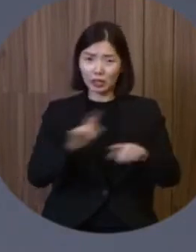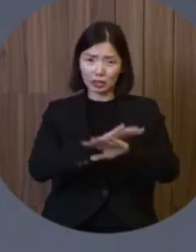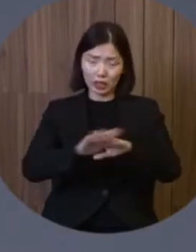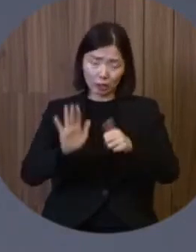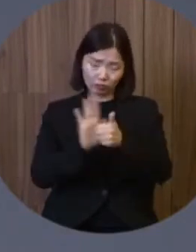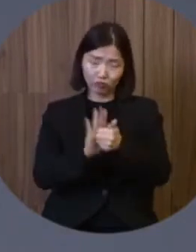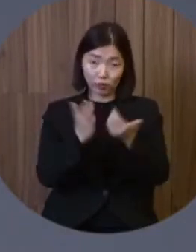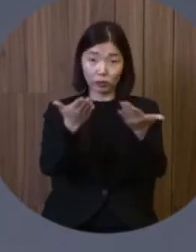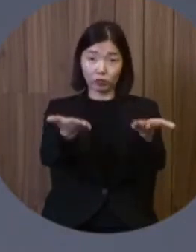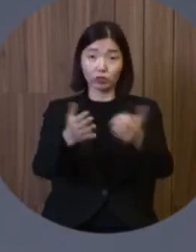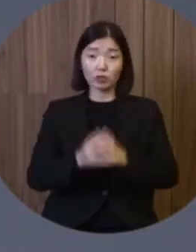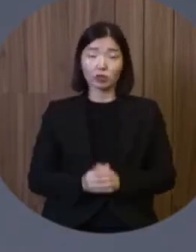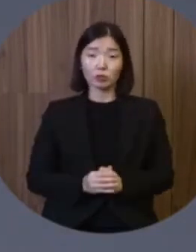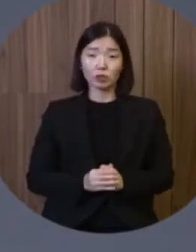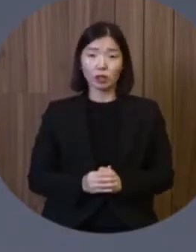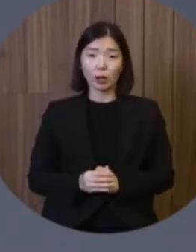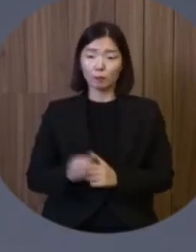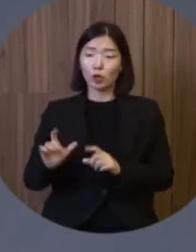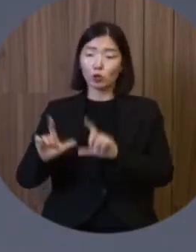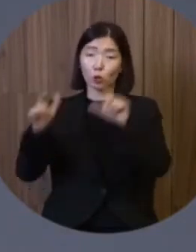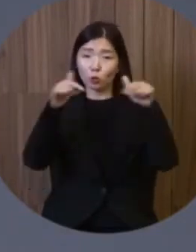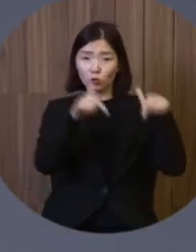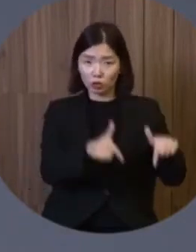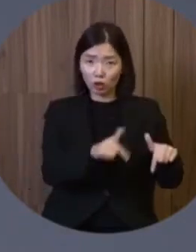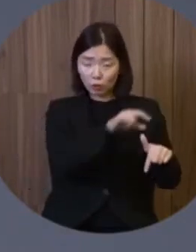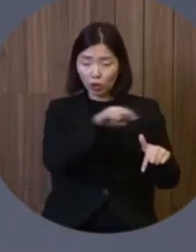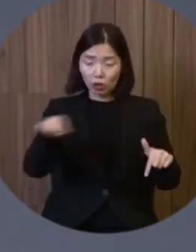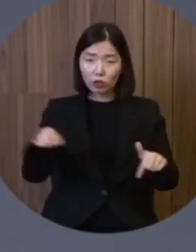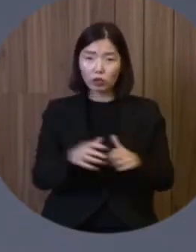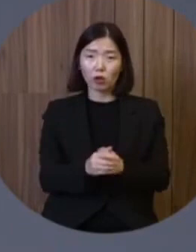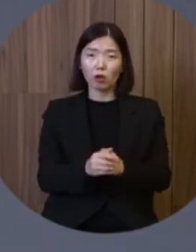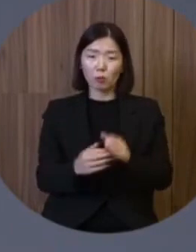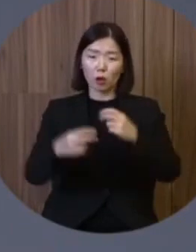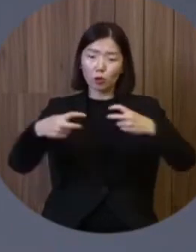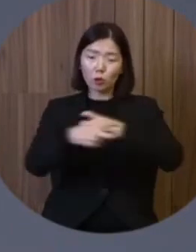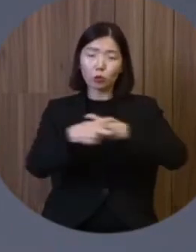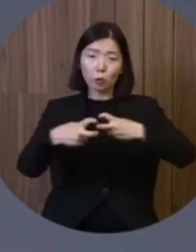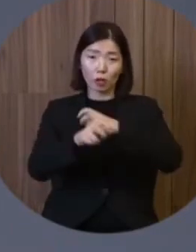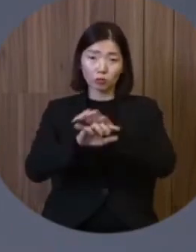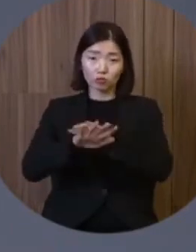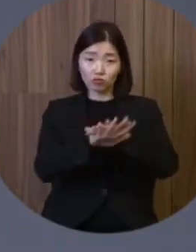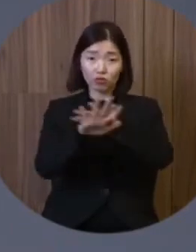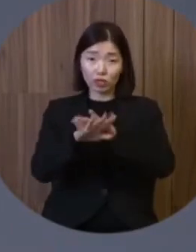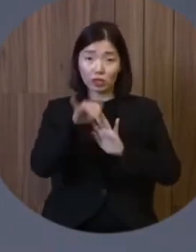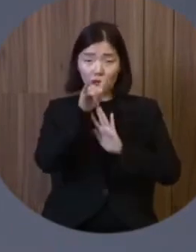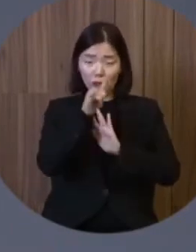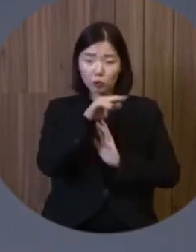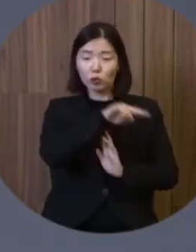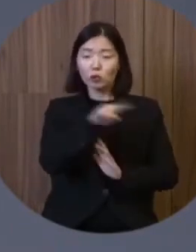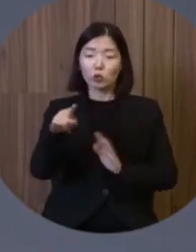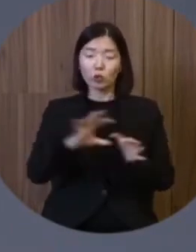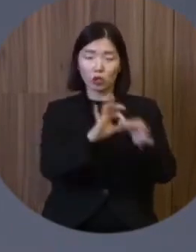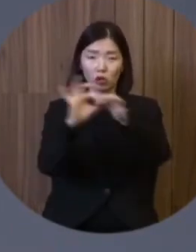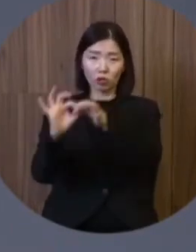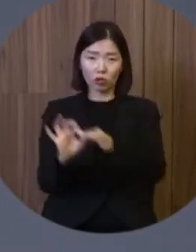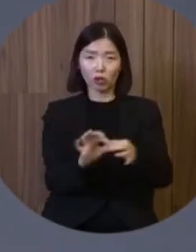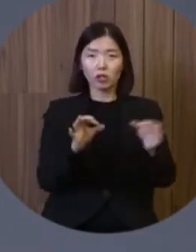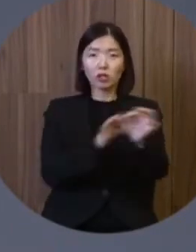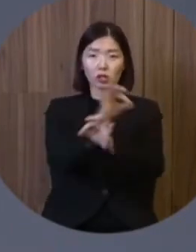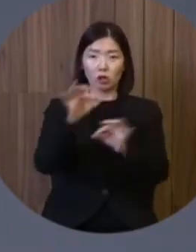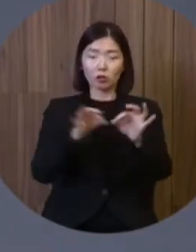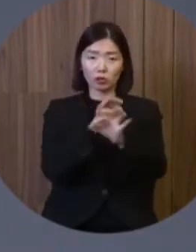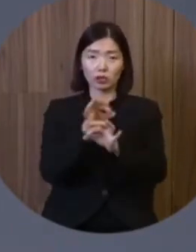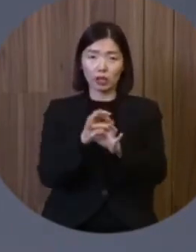하겠습니다. 동서횡단철도 광역교통망 구축으로 동서가 교류하는 경제